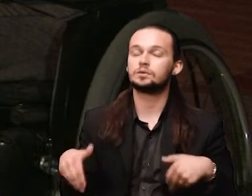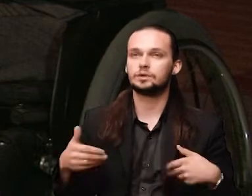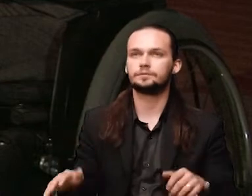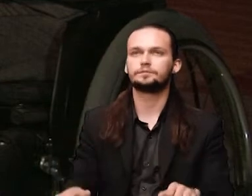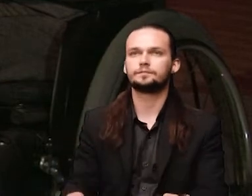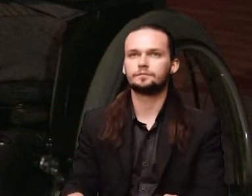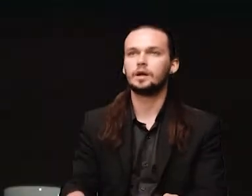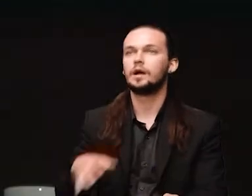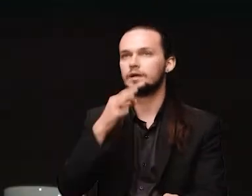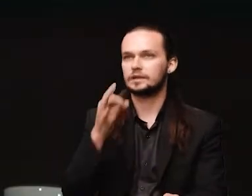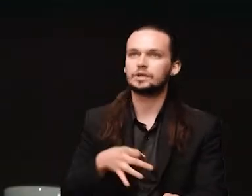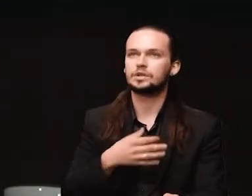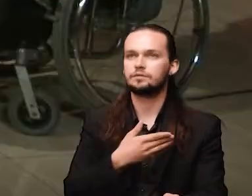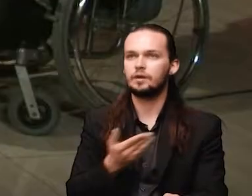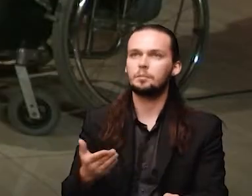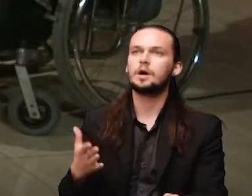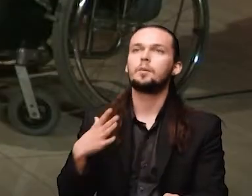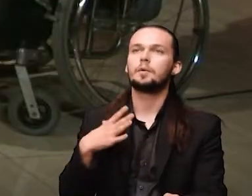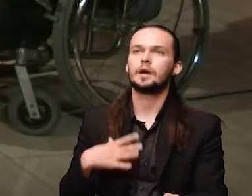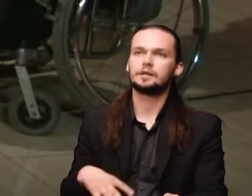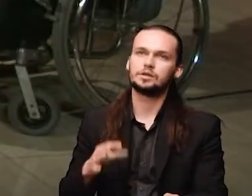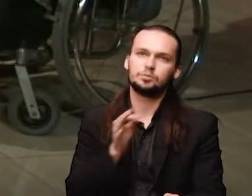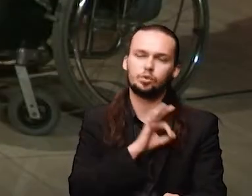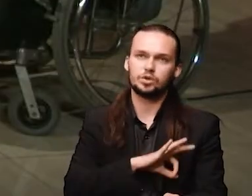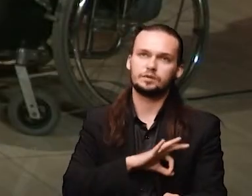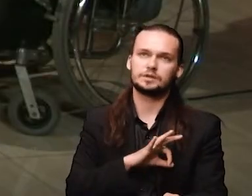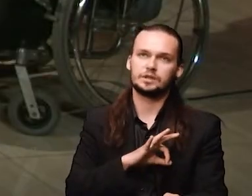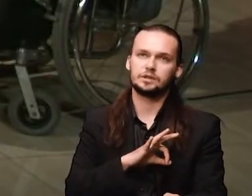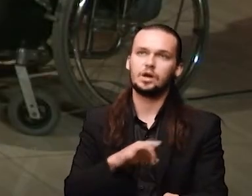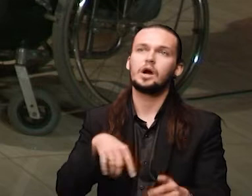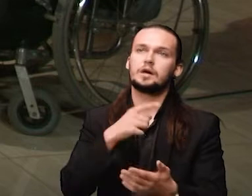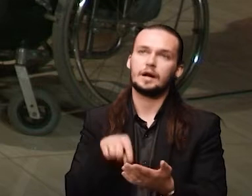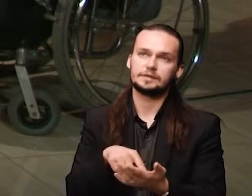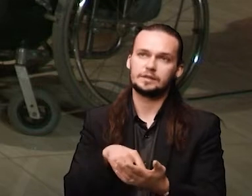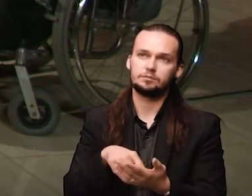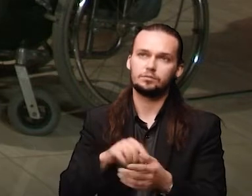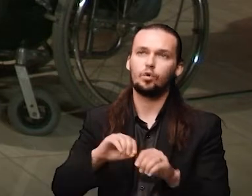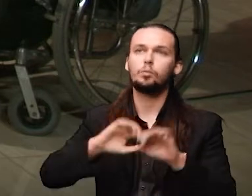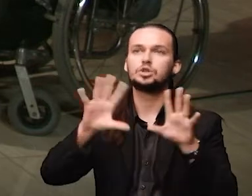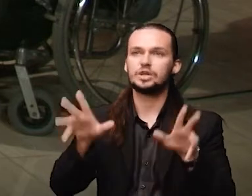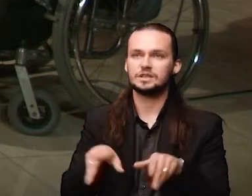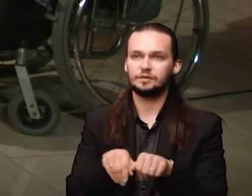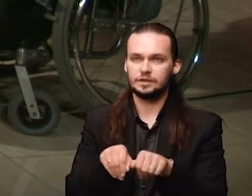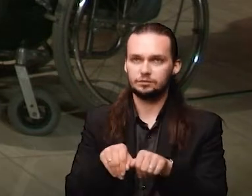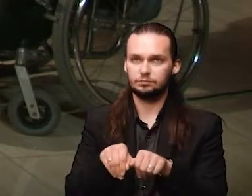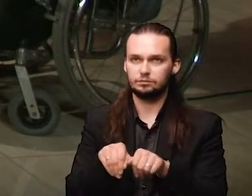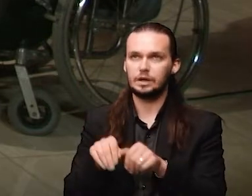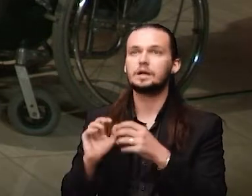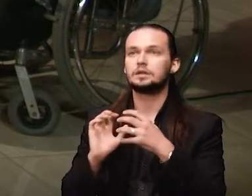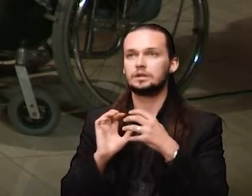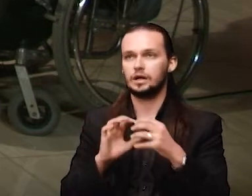добрый. Здравствуйте. Здравствуйте. Скажите, а вам хоть раз приходилось пользоваться вот городским общественным